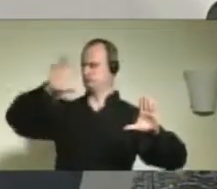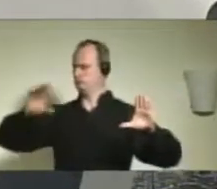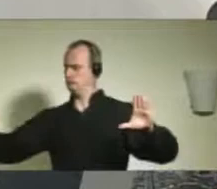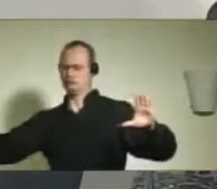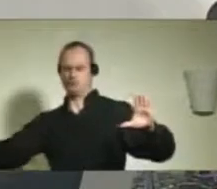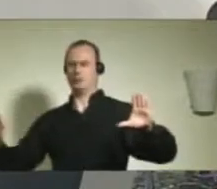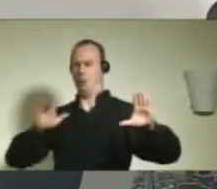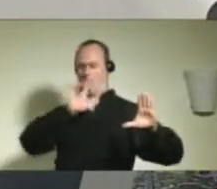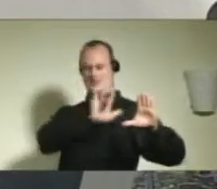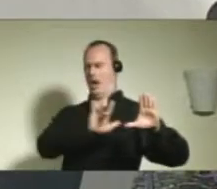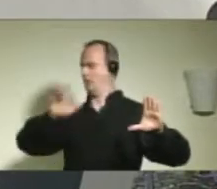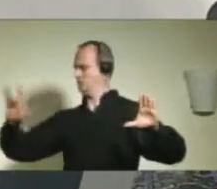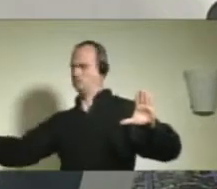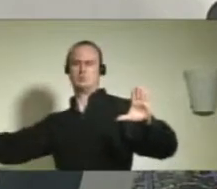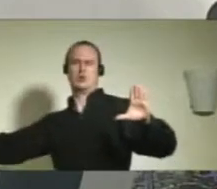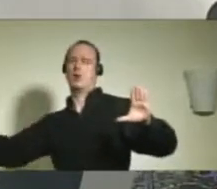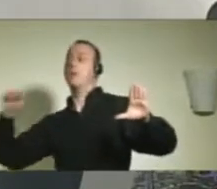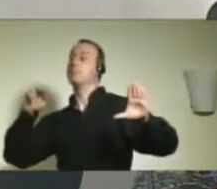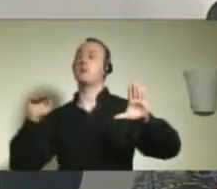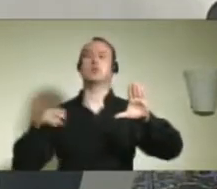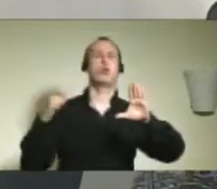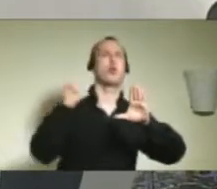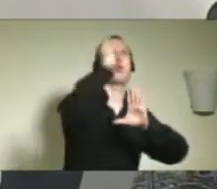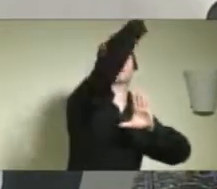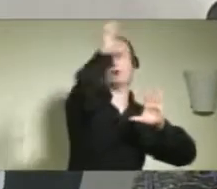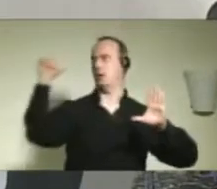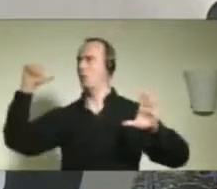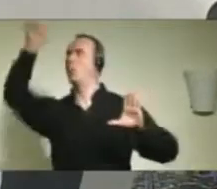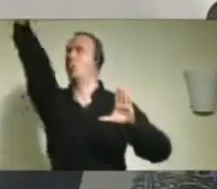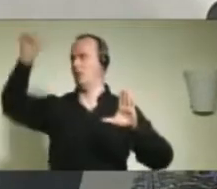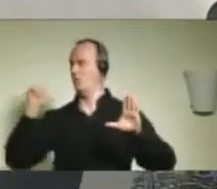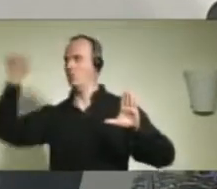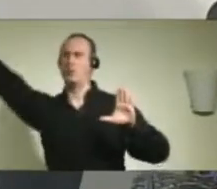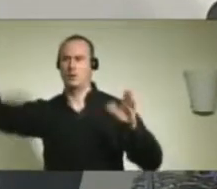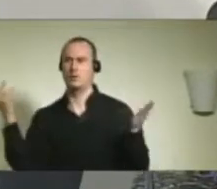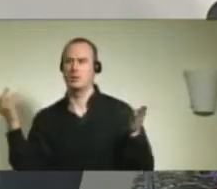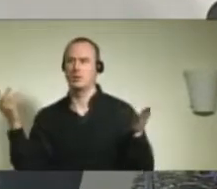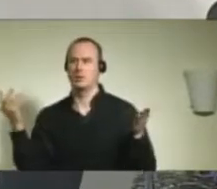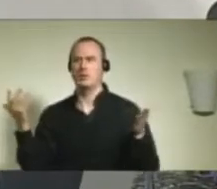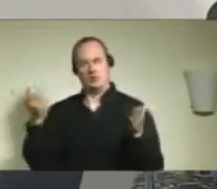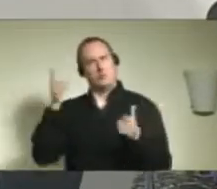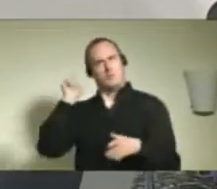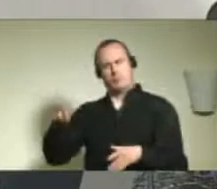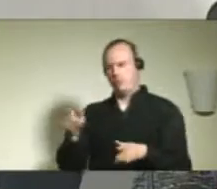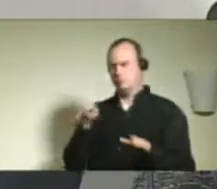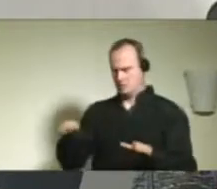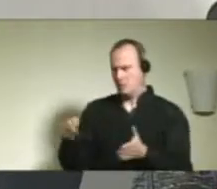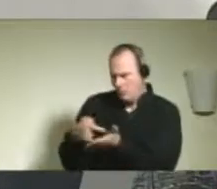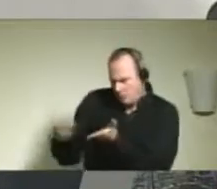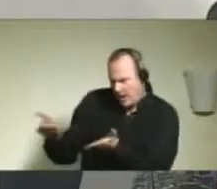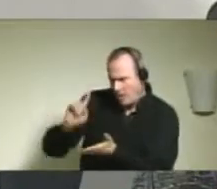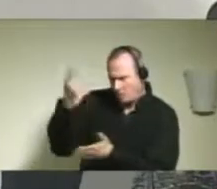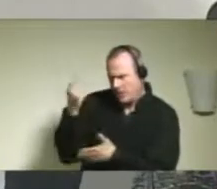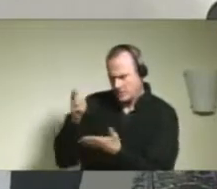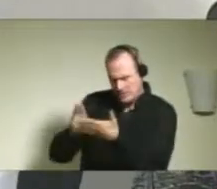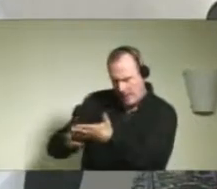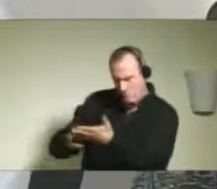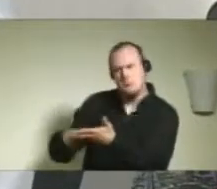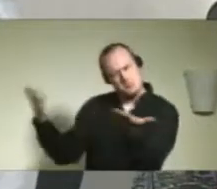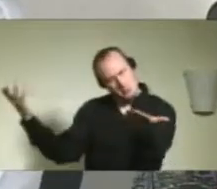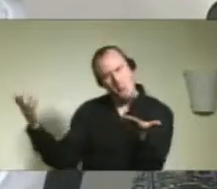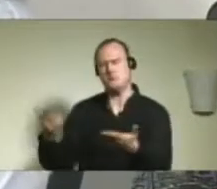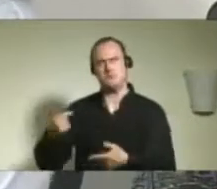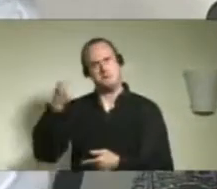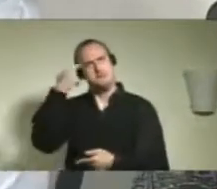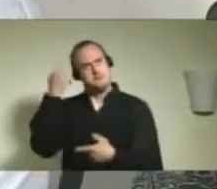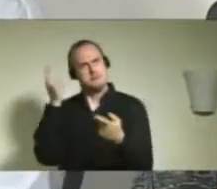deviendra $1 et j'espère que nous, on continuera à payer $1 dans les régions éloignées. J'espère que ces services